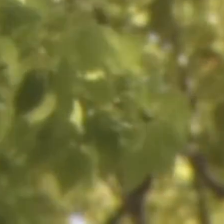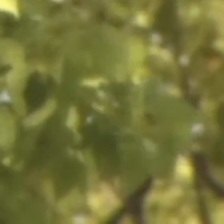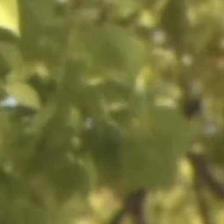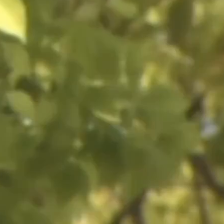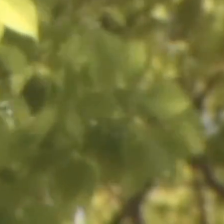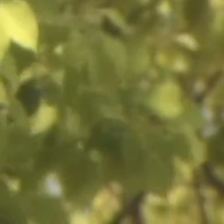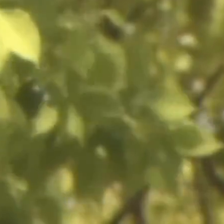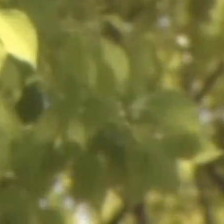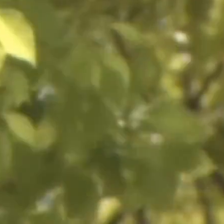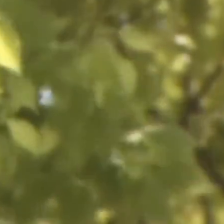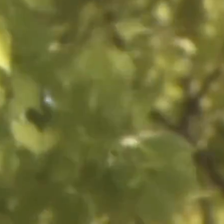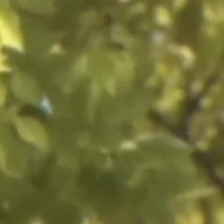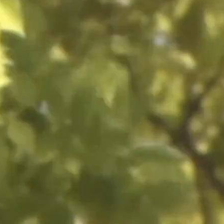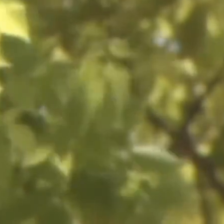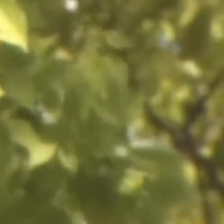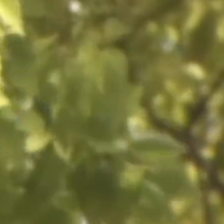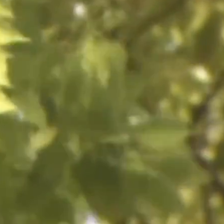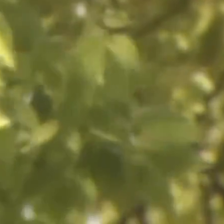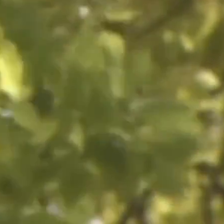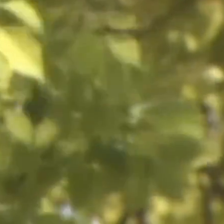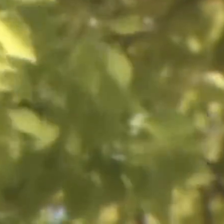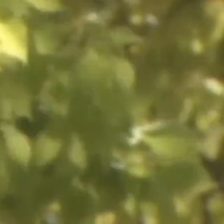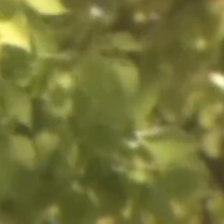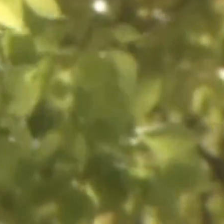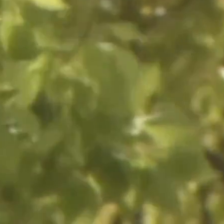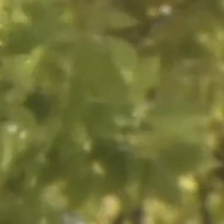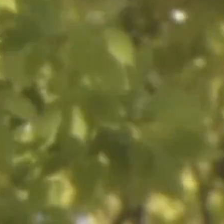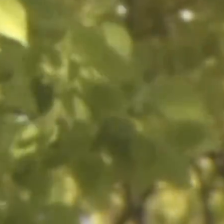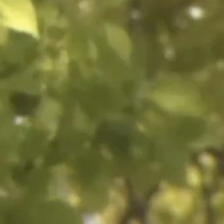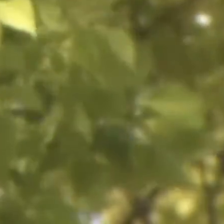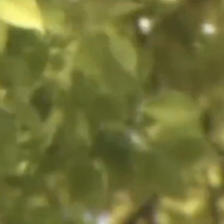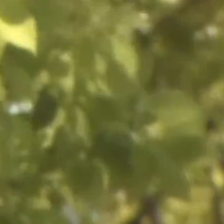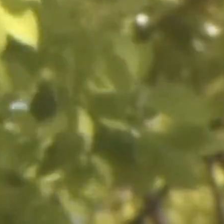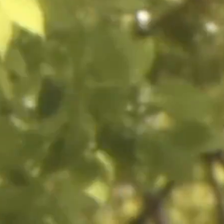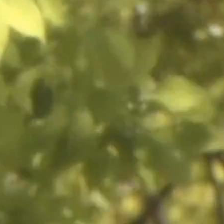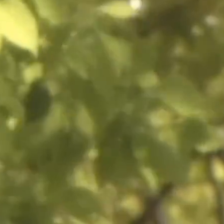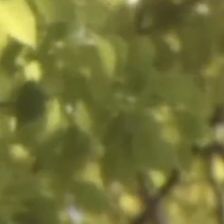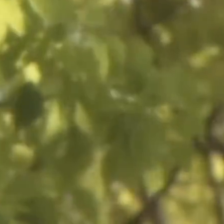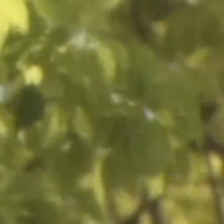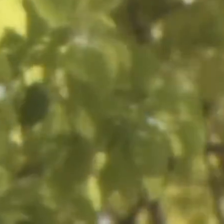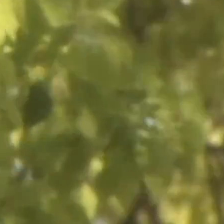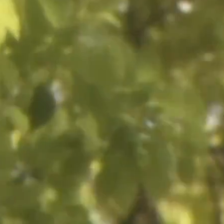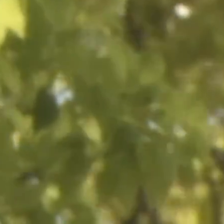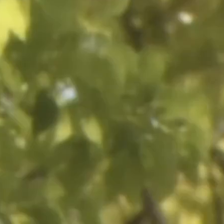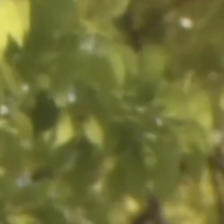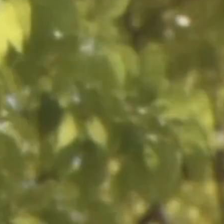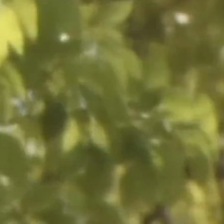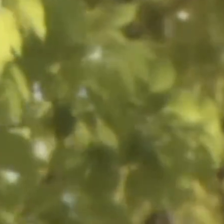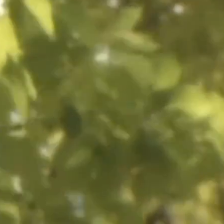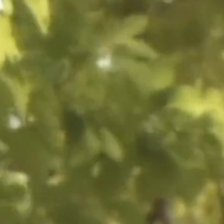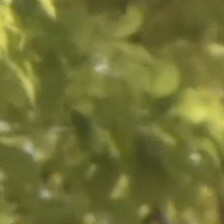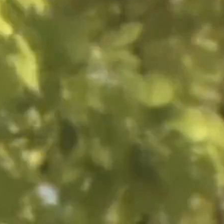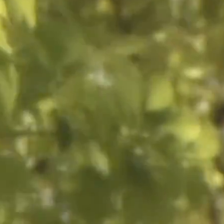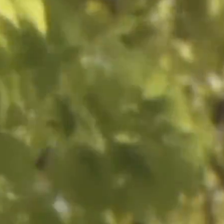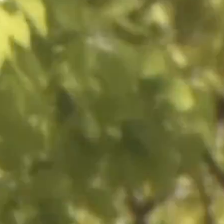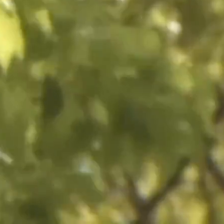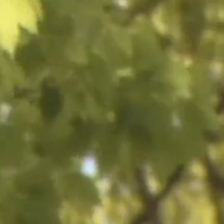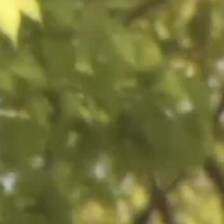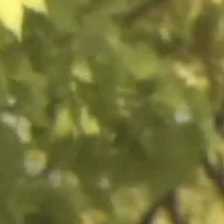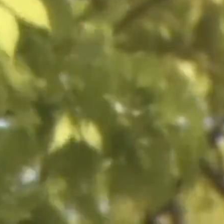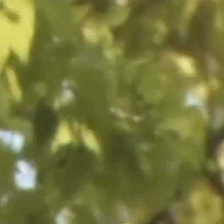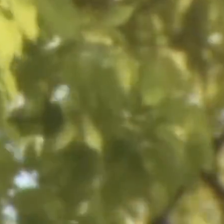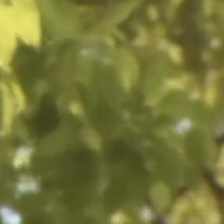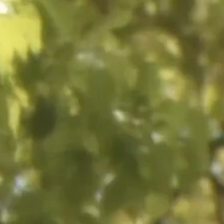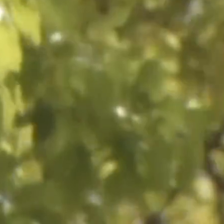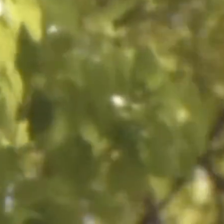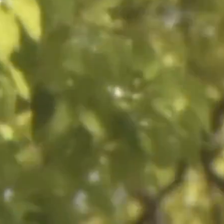チャンネル四日市は YouTube を利用して動画配信しています。 市のホームページからもアクセスできて、